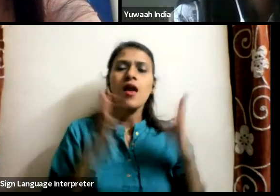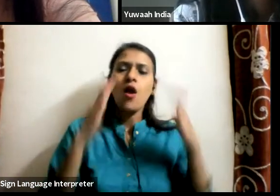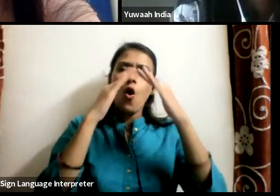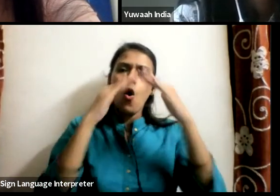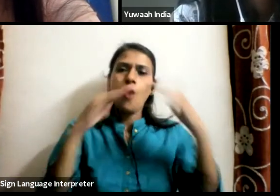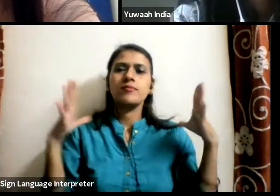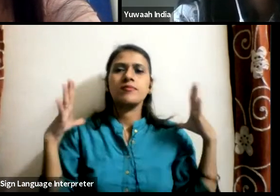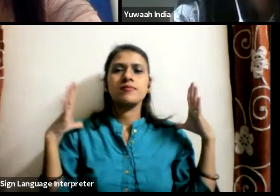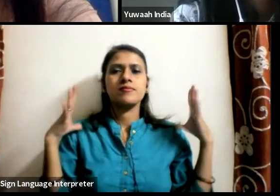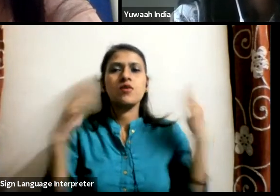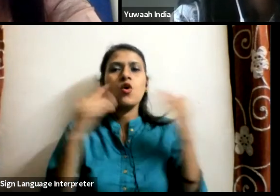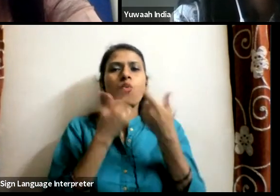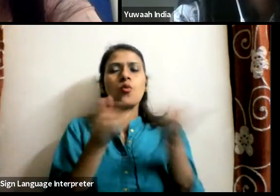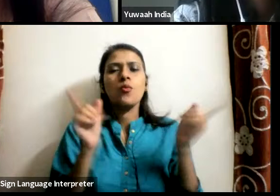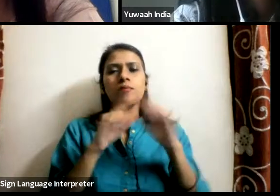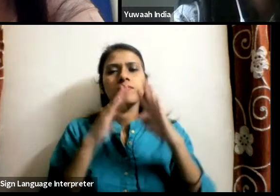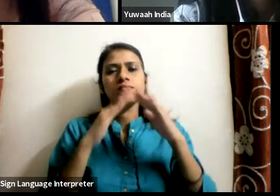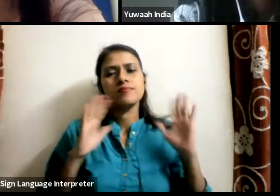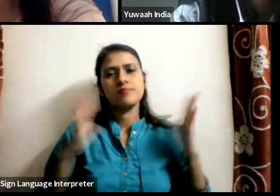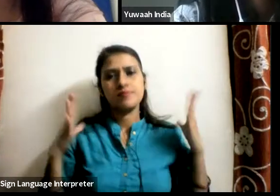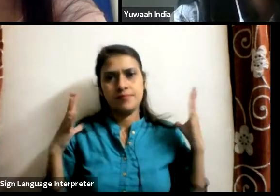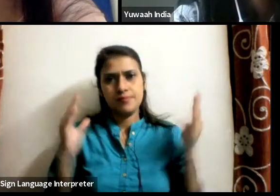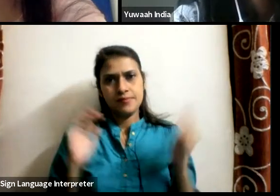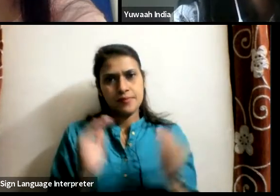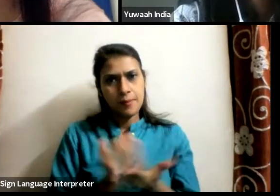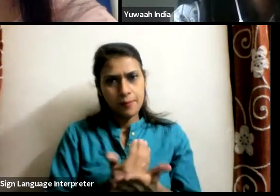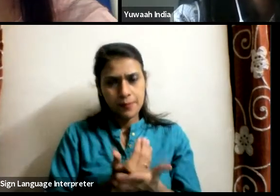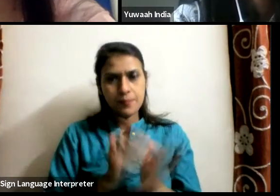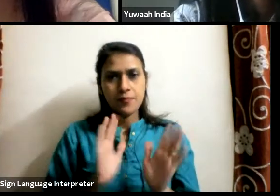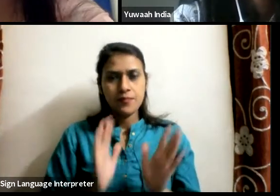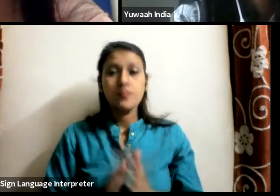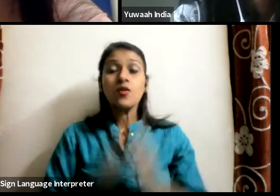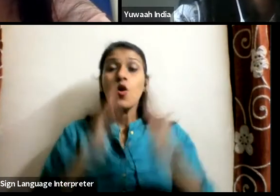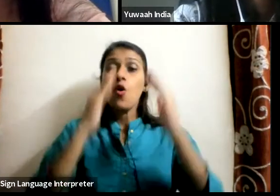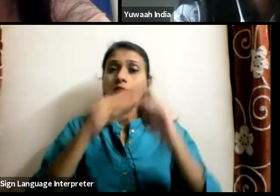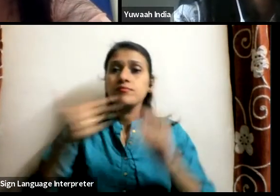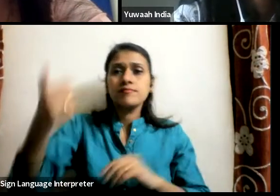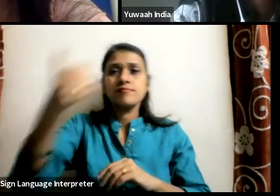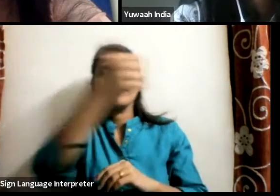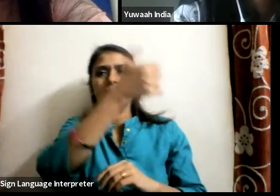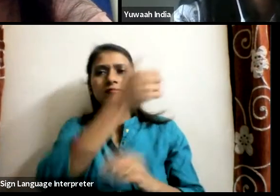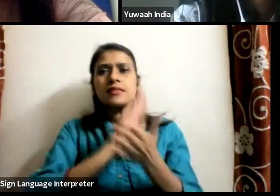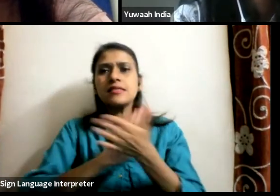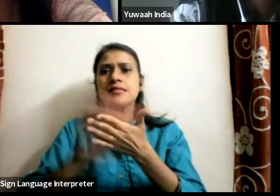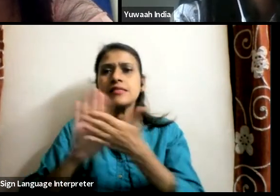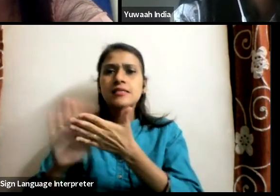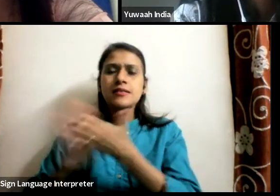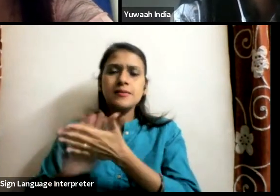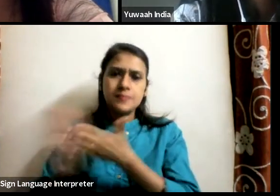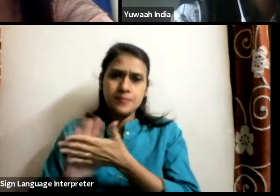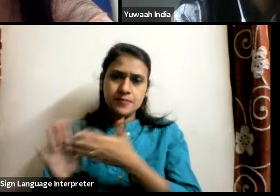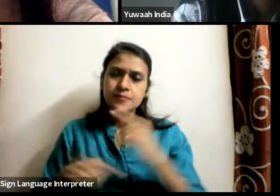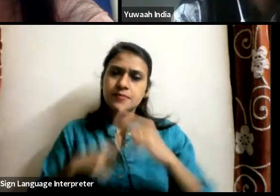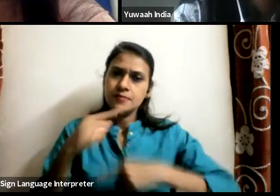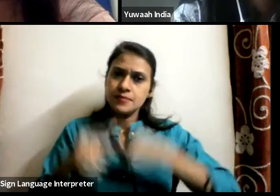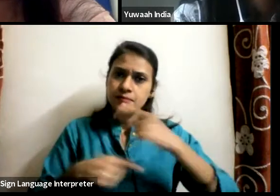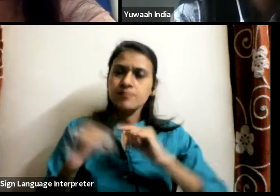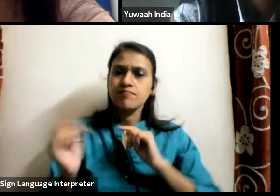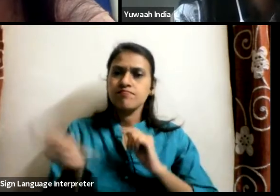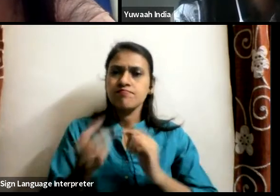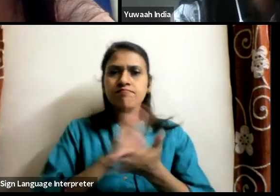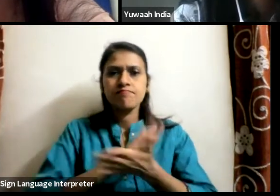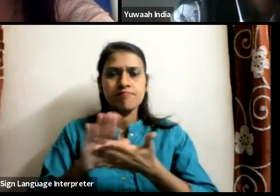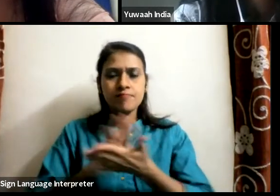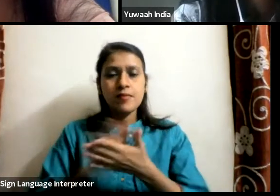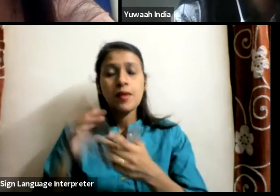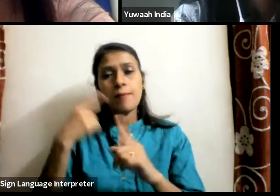नोन एनवायरनमेंट में। विद इन द हाउस आप सैनिटेशन मेंटेन कर सकते हो बाय रेगुलर क्लीनिंग एंड हाइपोक्लोराइड